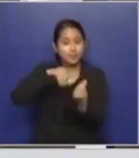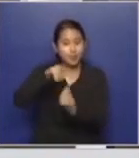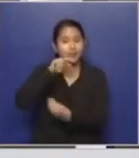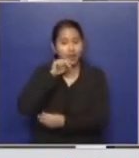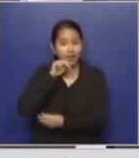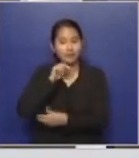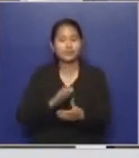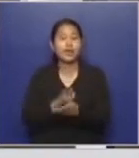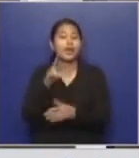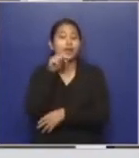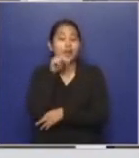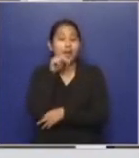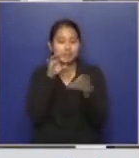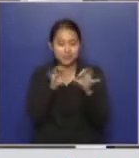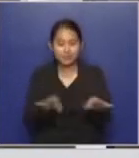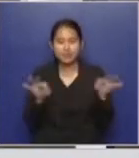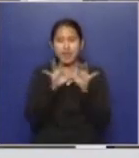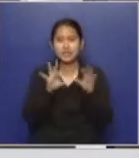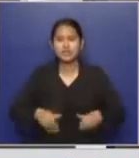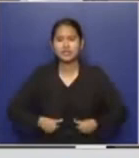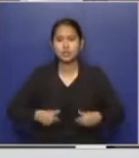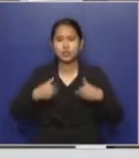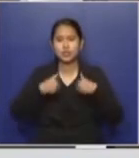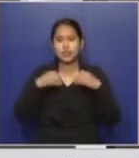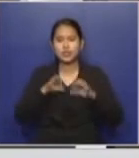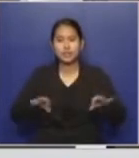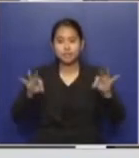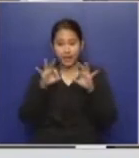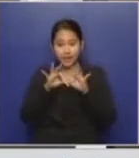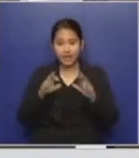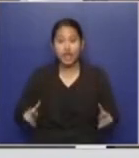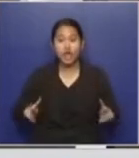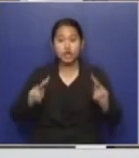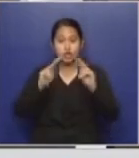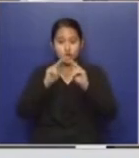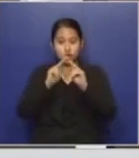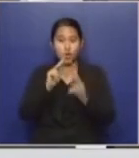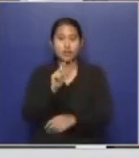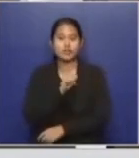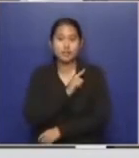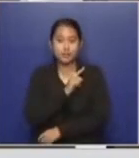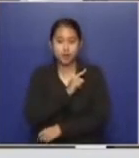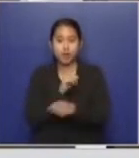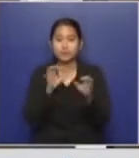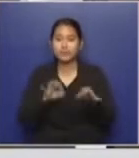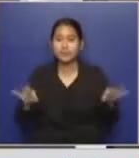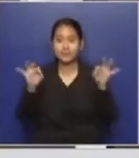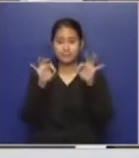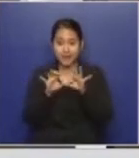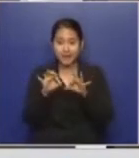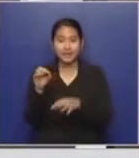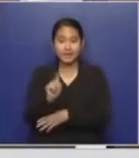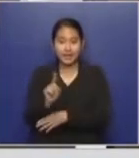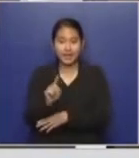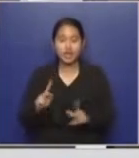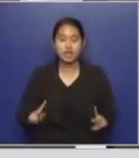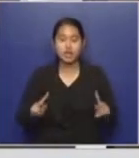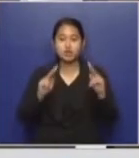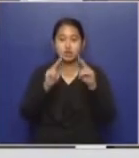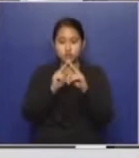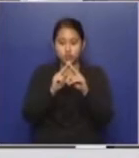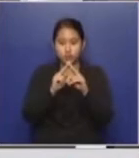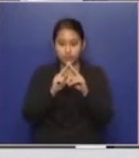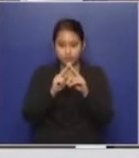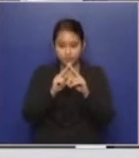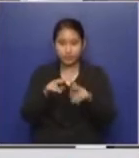น้ำมีส่วนสำคัญเกี่ยวกับชีวิตกระทรวงที่มีความสัมพันธ์เกี่ยวกับน้ำไม่ว่ากระทรวงท